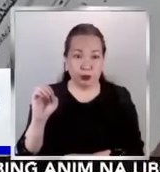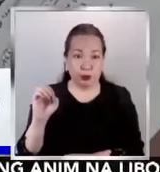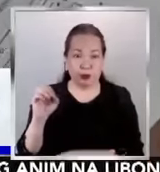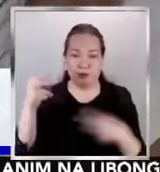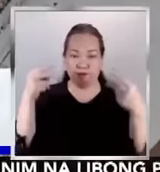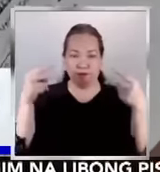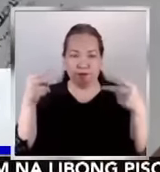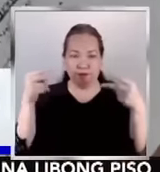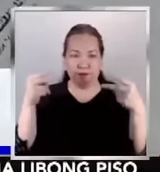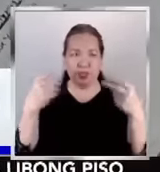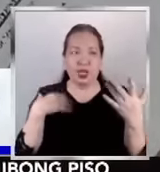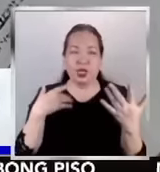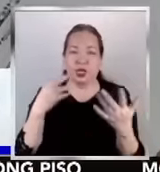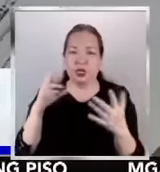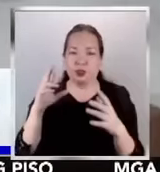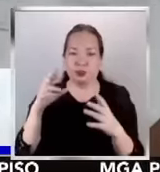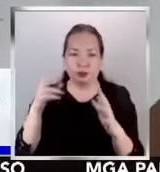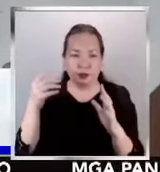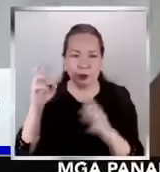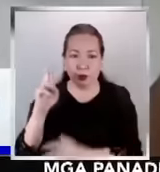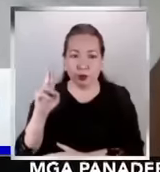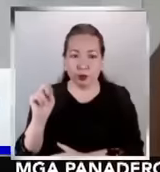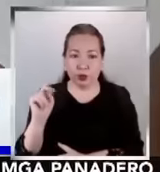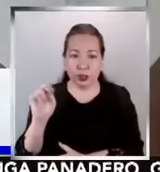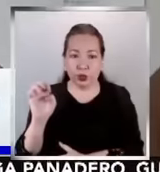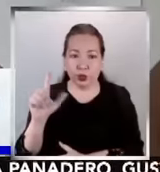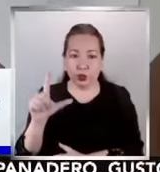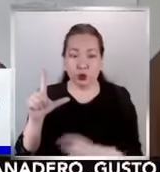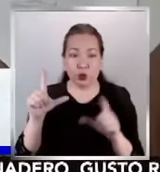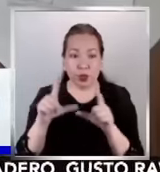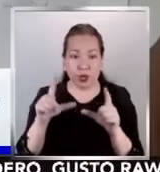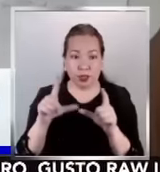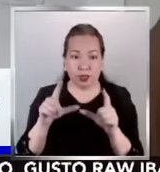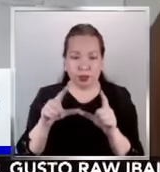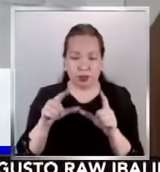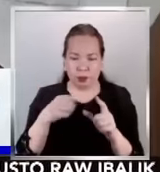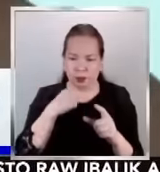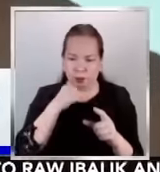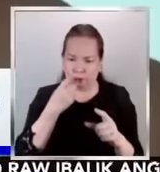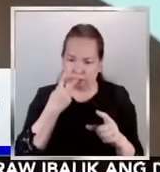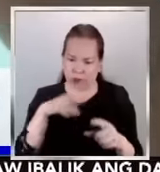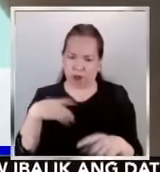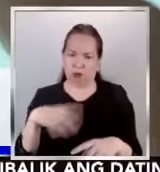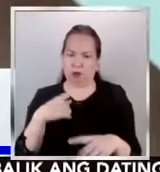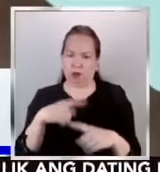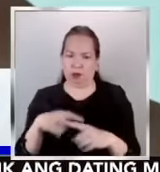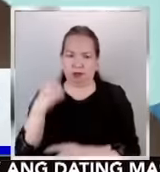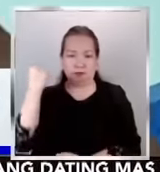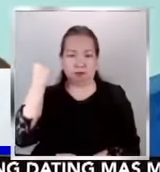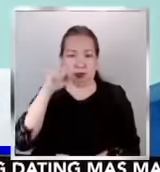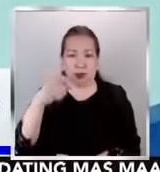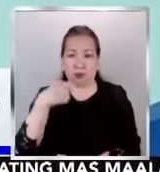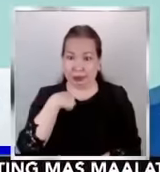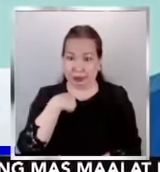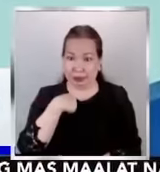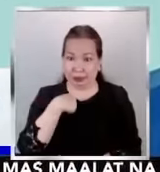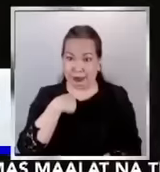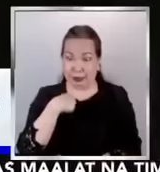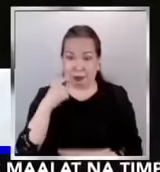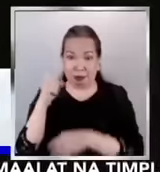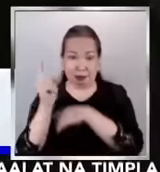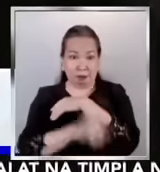mag-renew ng lisensya Hindi raw niya inaasahang makitang may violation siya na dapat bayaran noon pang